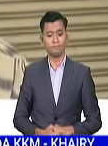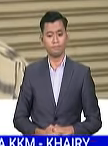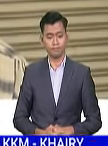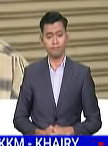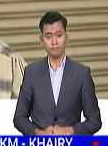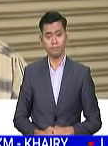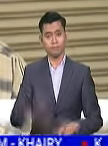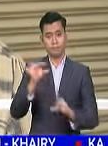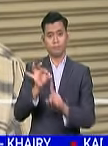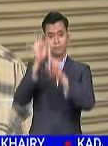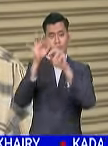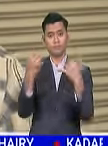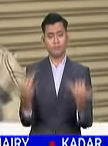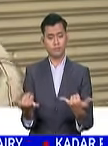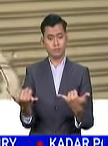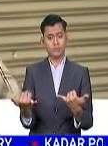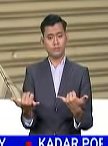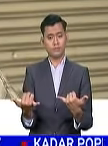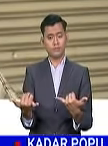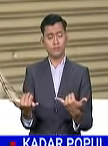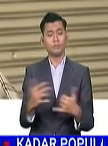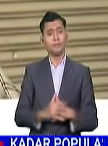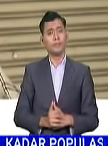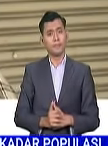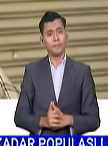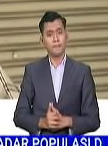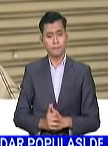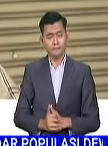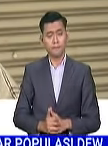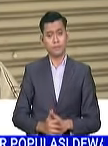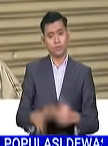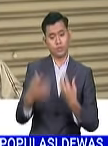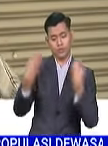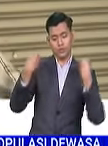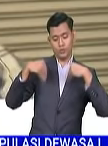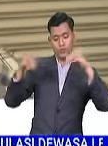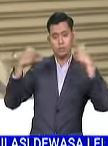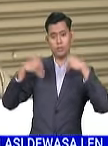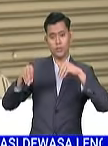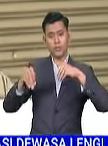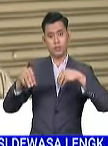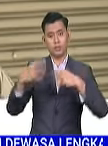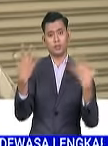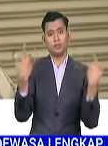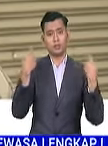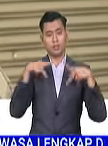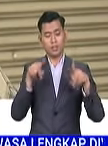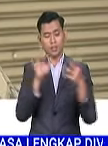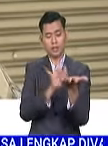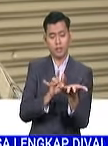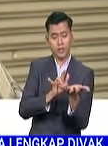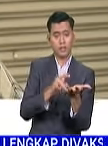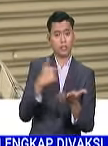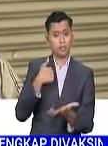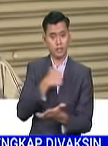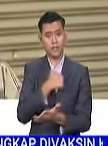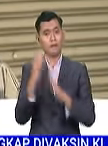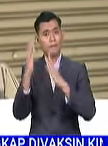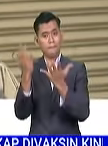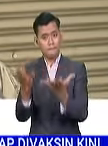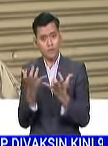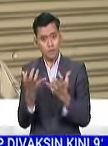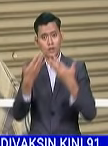Pada eksklusif sekarang, mana tertentu tertentu je, di farmasi saya jual. Tapi kita buka semua, kita